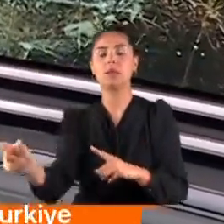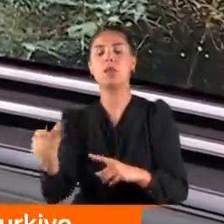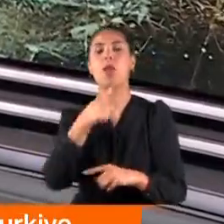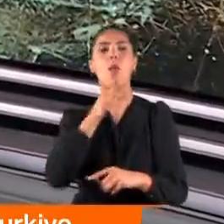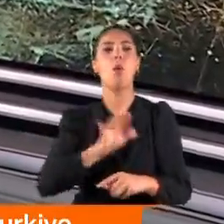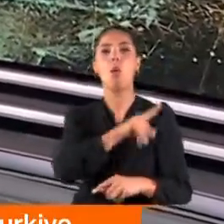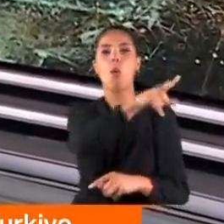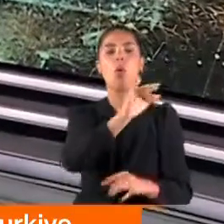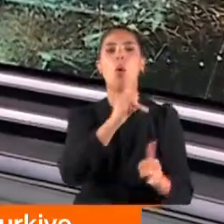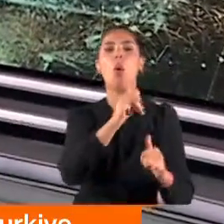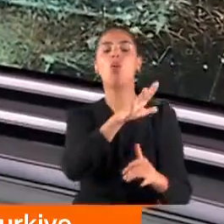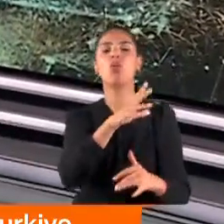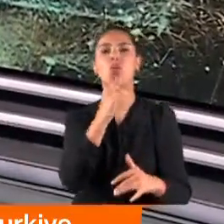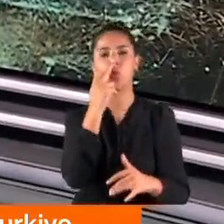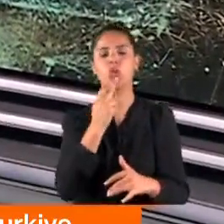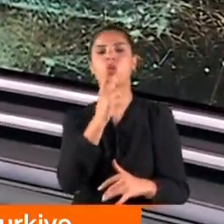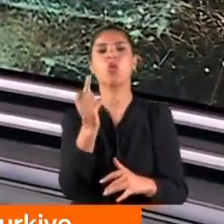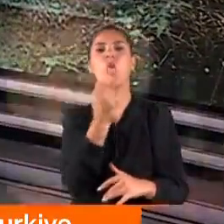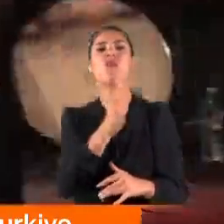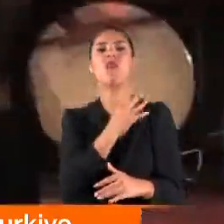ve zehir zemberek konuştu.